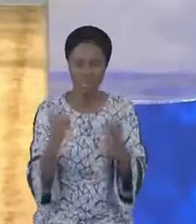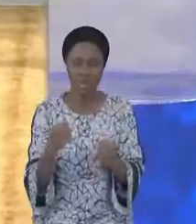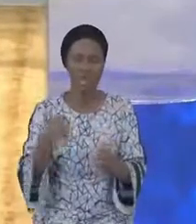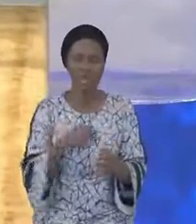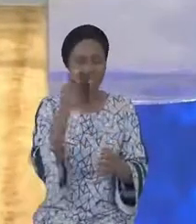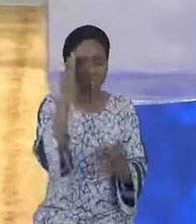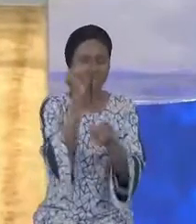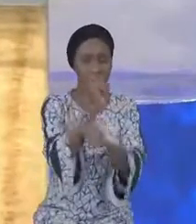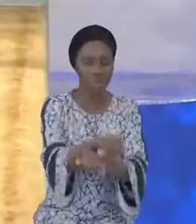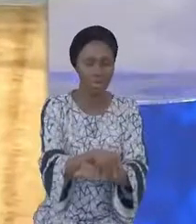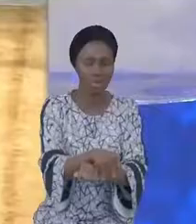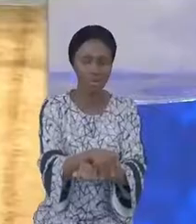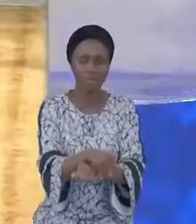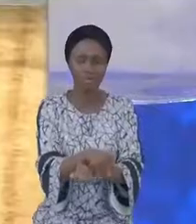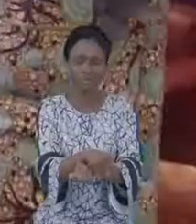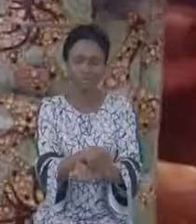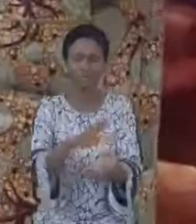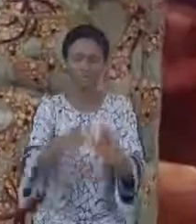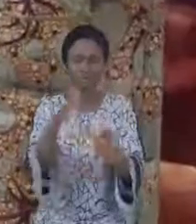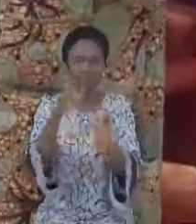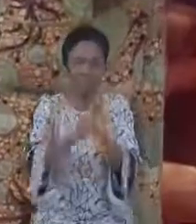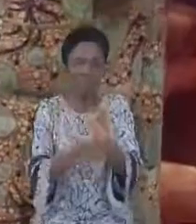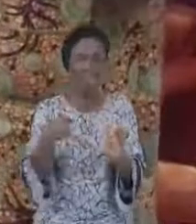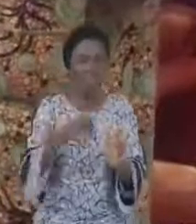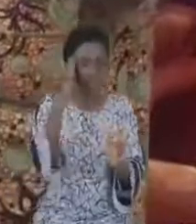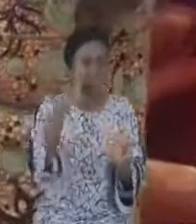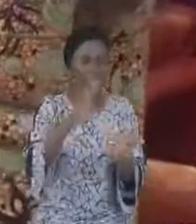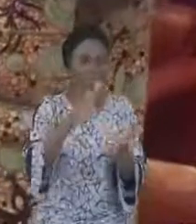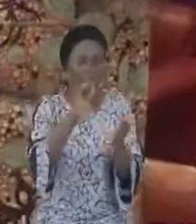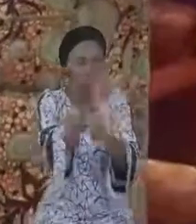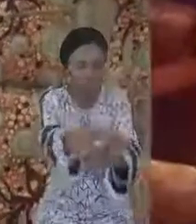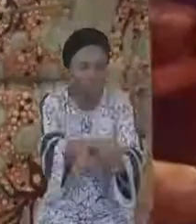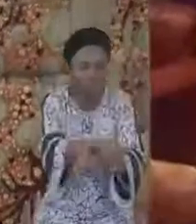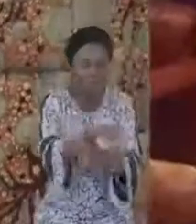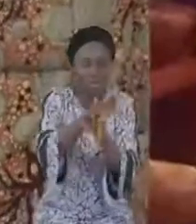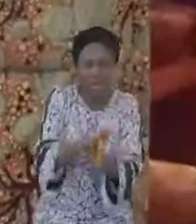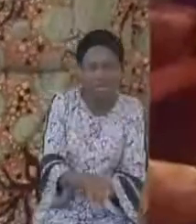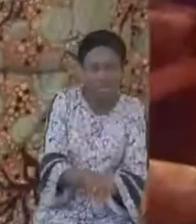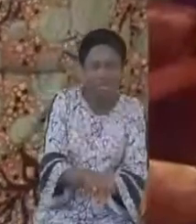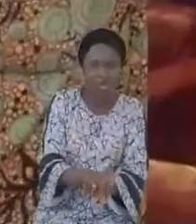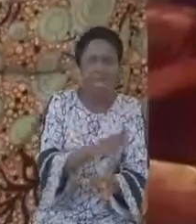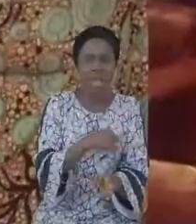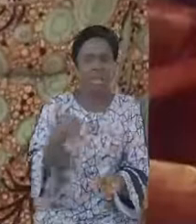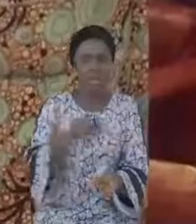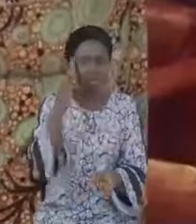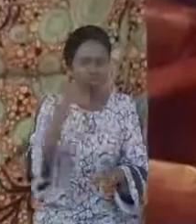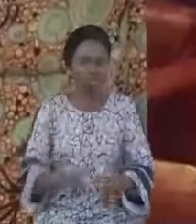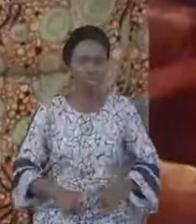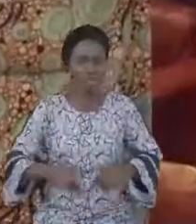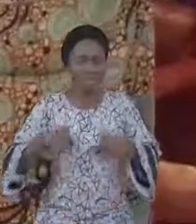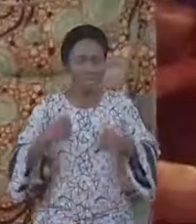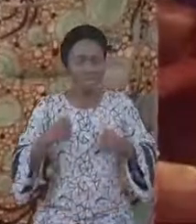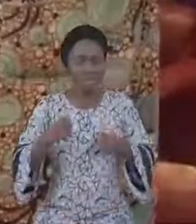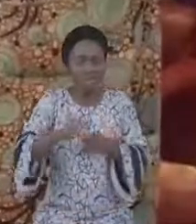Nous vainquons les ténèbres. Nous vainquons l'oppression. Et nous vivons dans